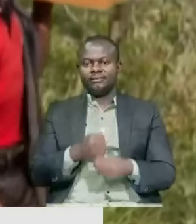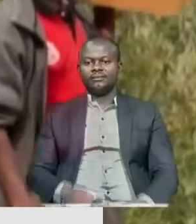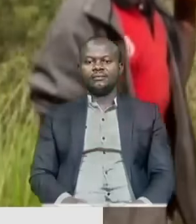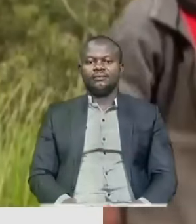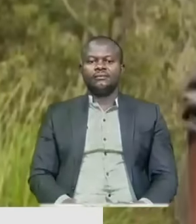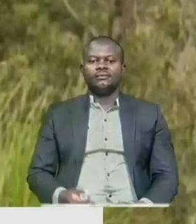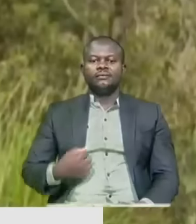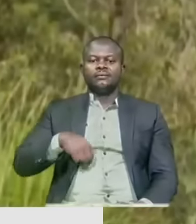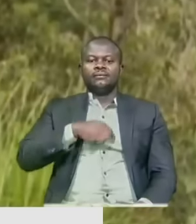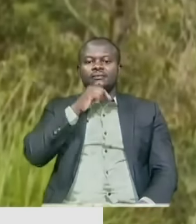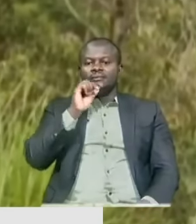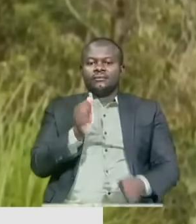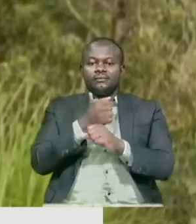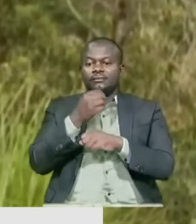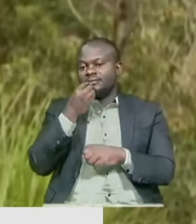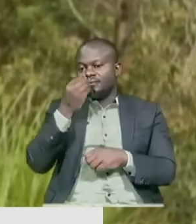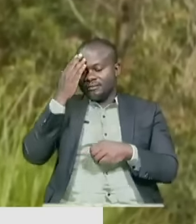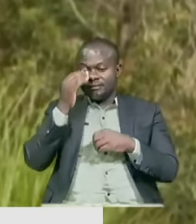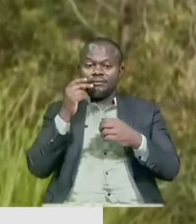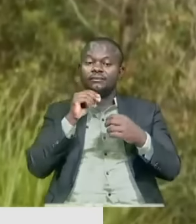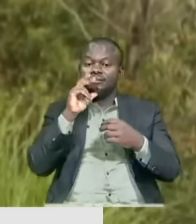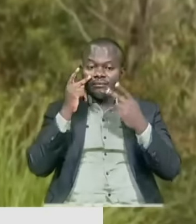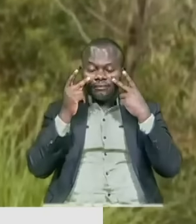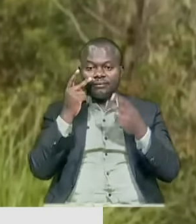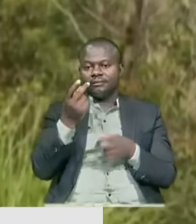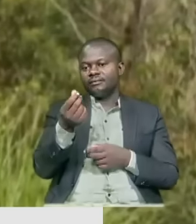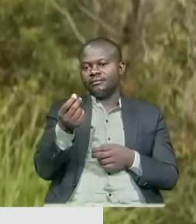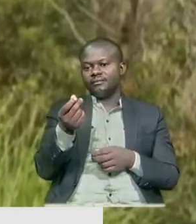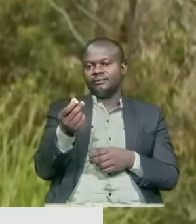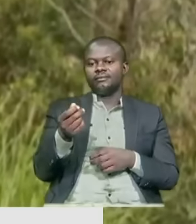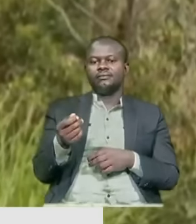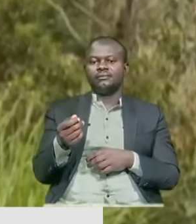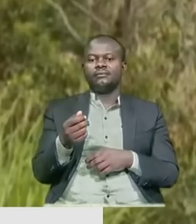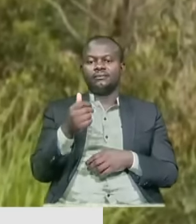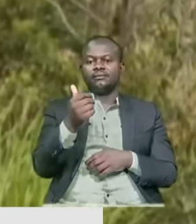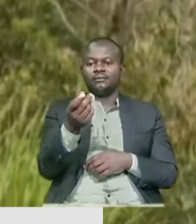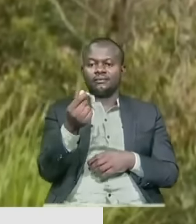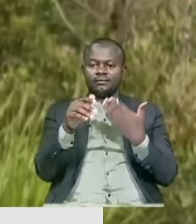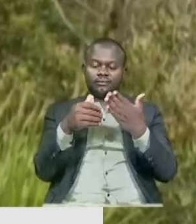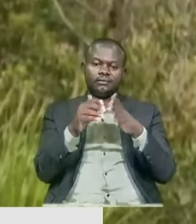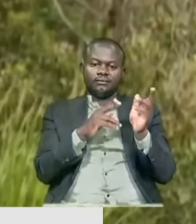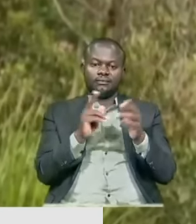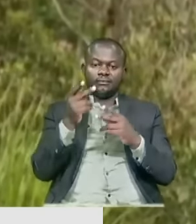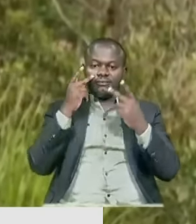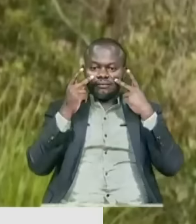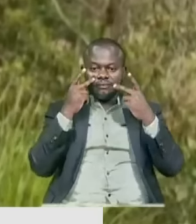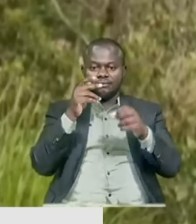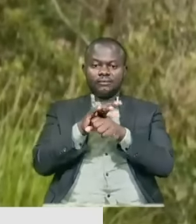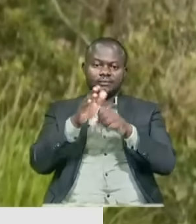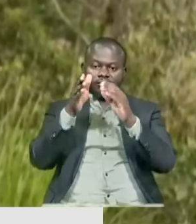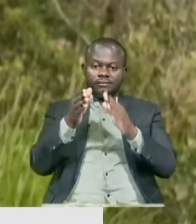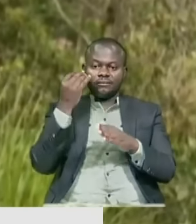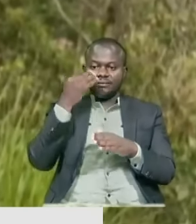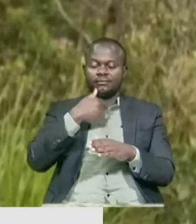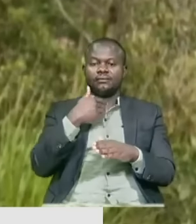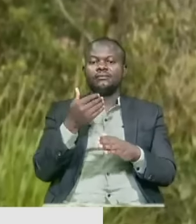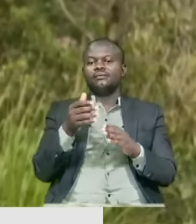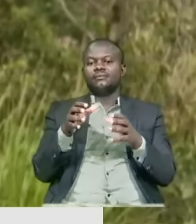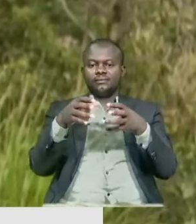turi kurya kuko ntabwo twabonaga ku mafaranga. Kuvuga ngo amafaranga twari dusanzwe tubona cyane nk'umuntu uri afite